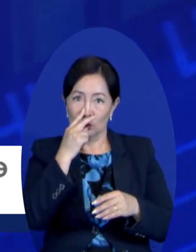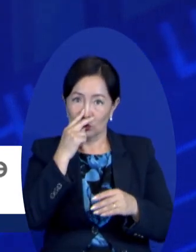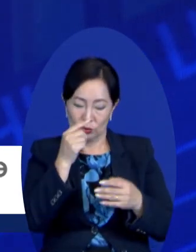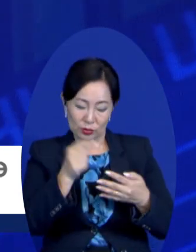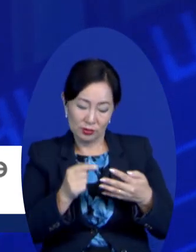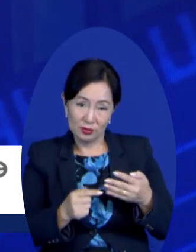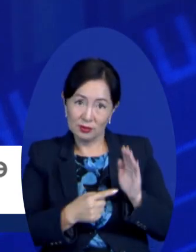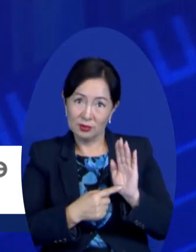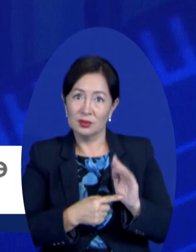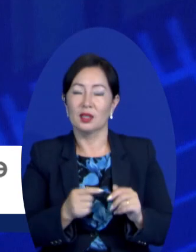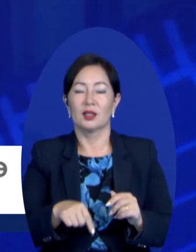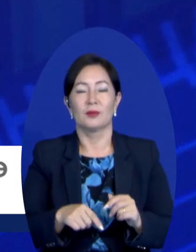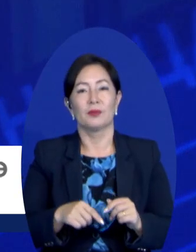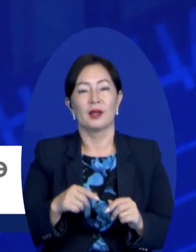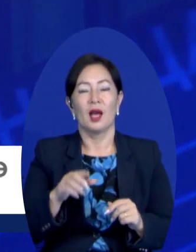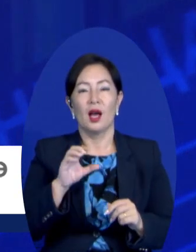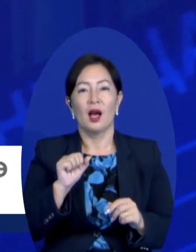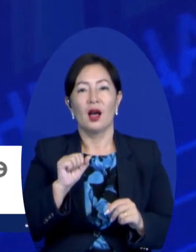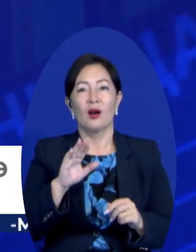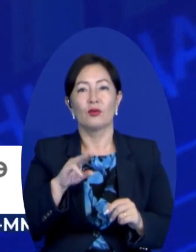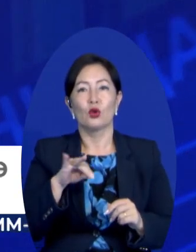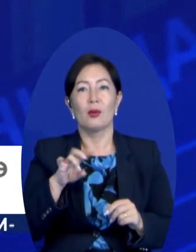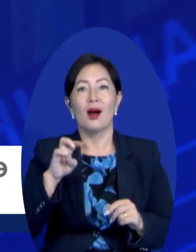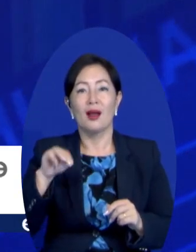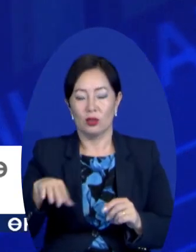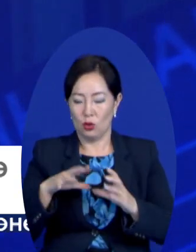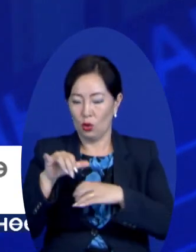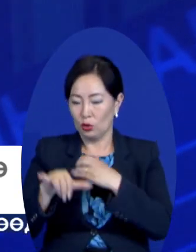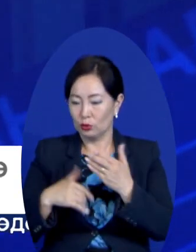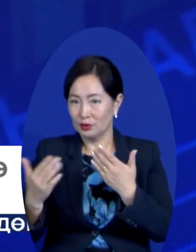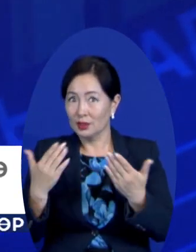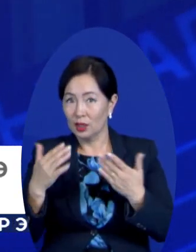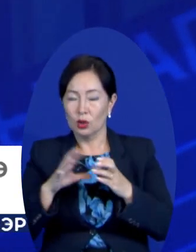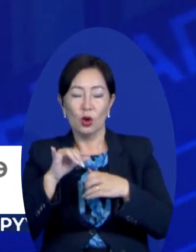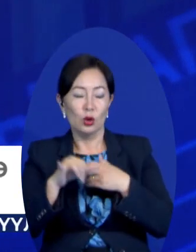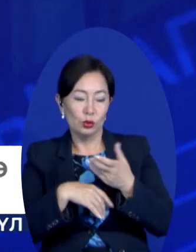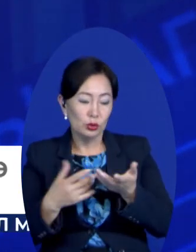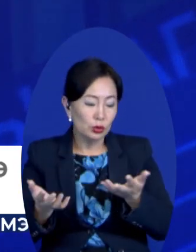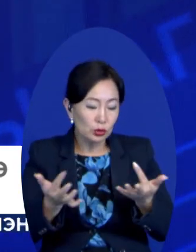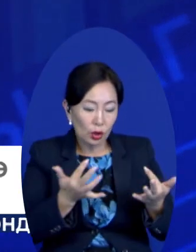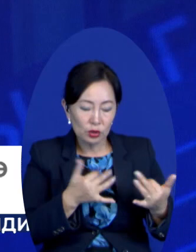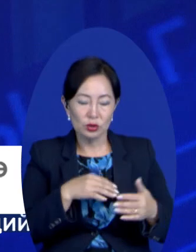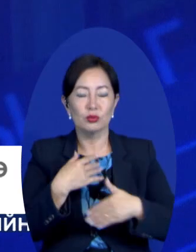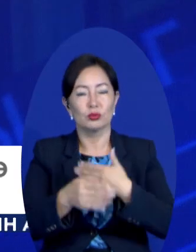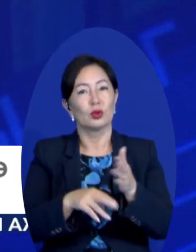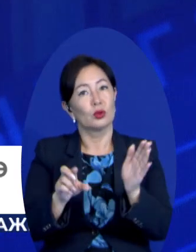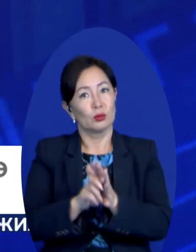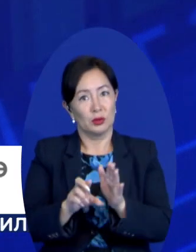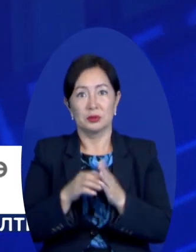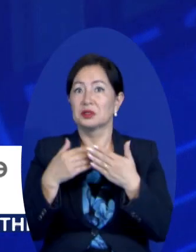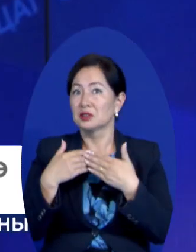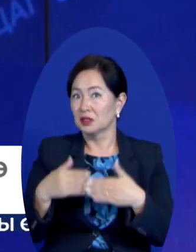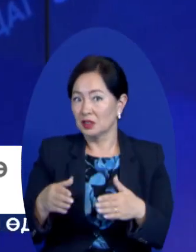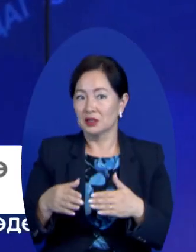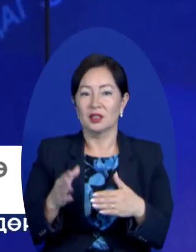болгоноороо одоо автоматар одоо олон улсын ангиллаар олон улсын одоо тооцооллоор явах тэр боломж нь давхар одоо нэгдэж байгаагаараа